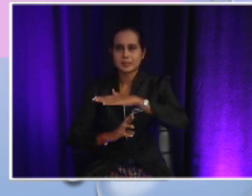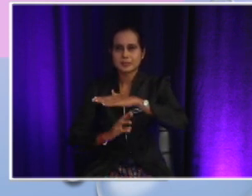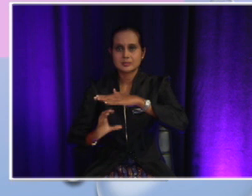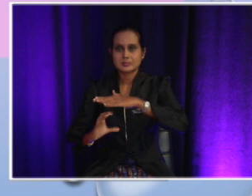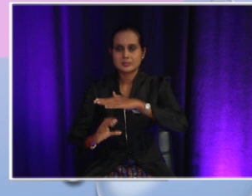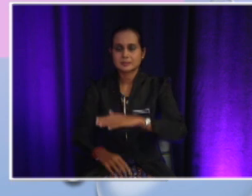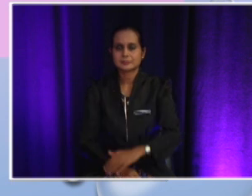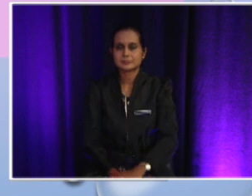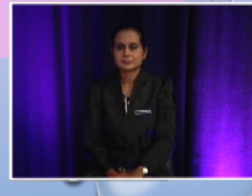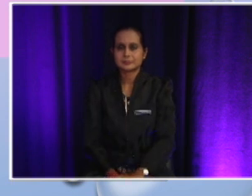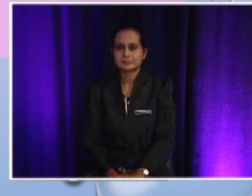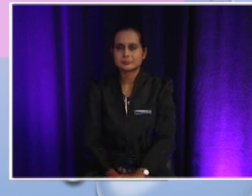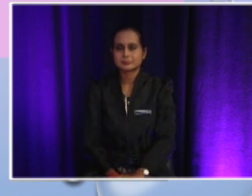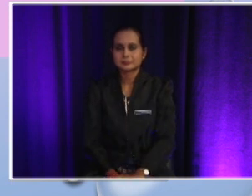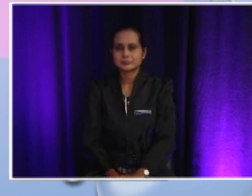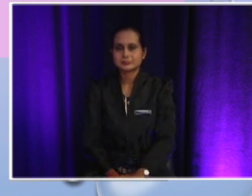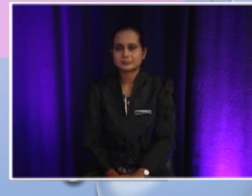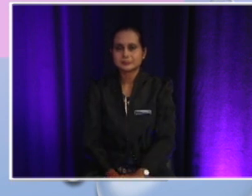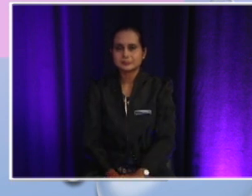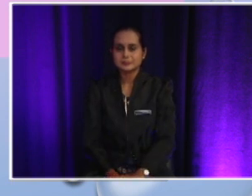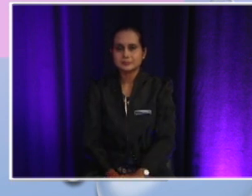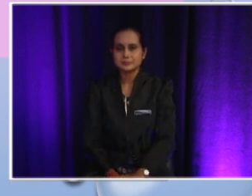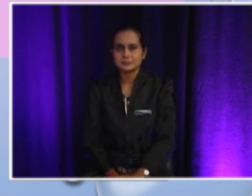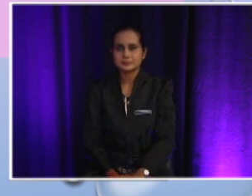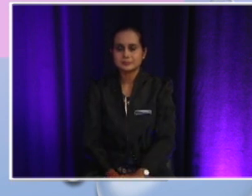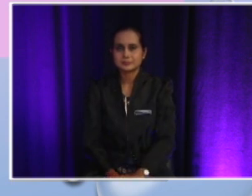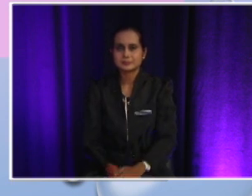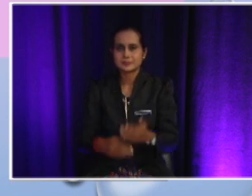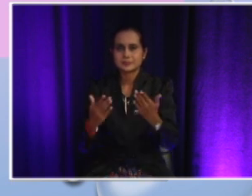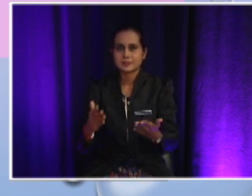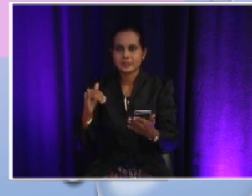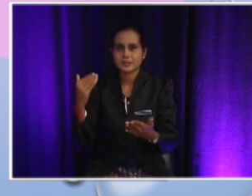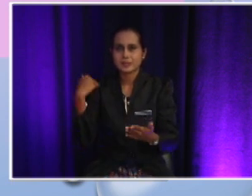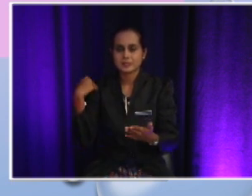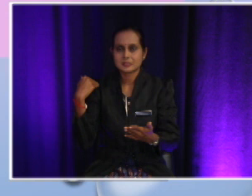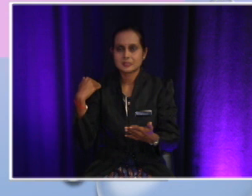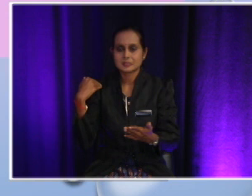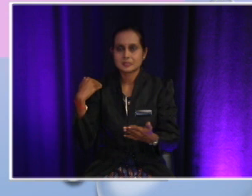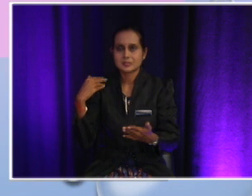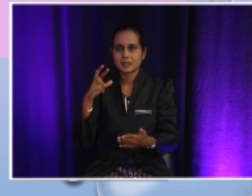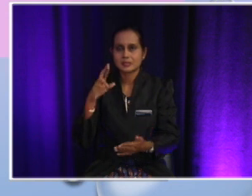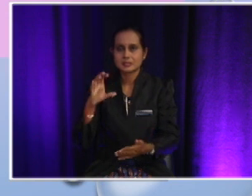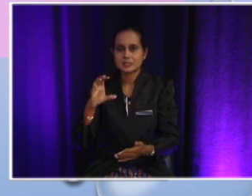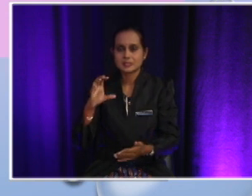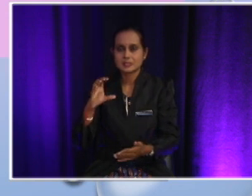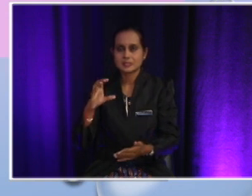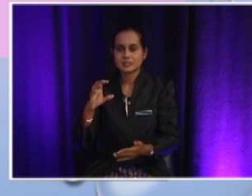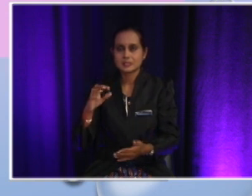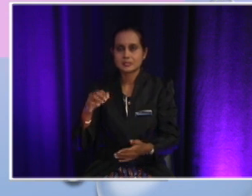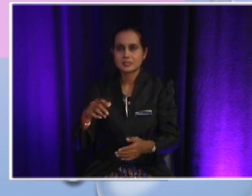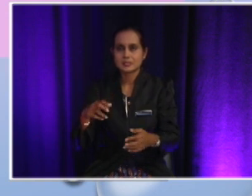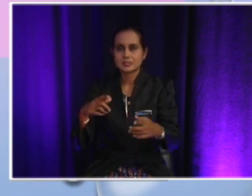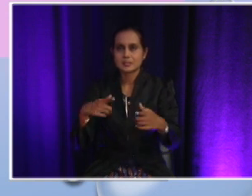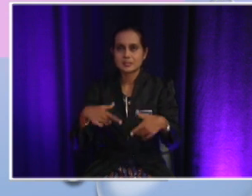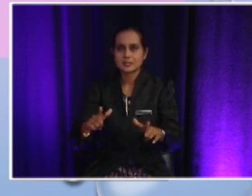bukan ya, bagi dengan RC. Okey, bagi dengan RC. Beban yang ada dalam lita ni adalah RC saja. Dalam lita tertutup ni beban yang